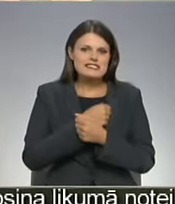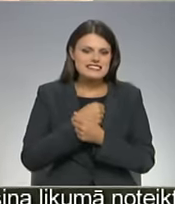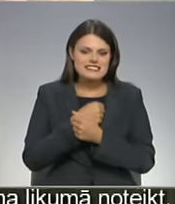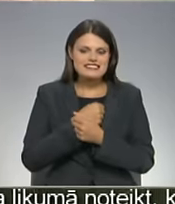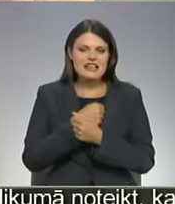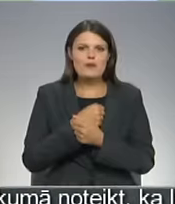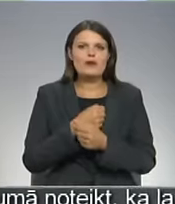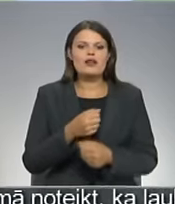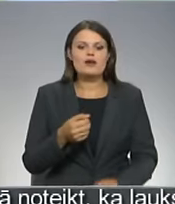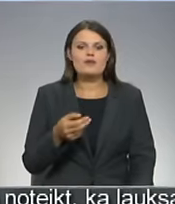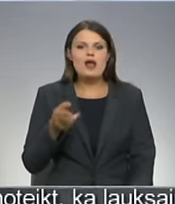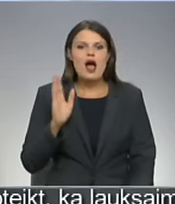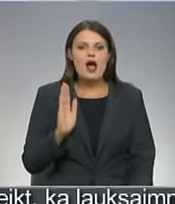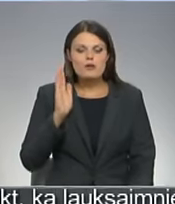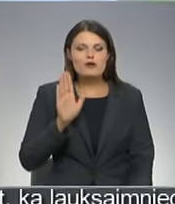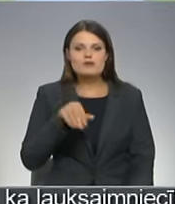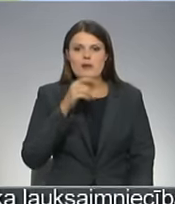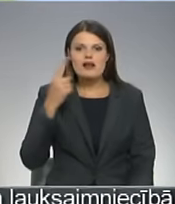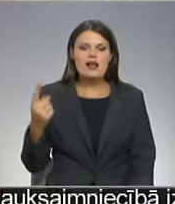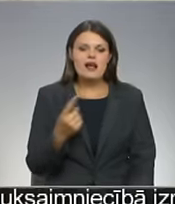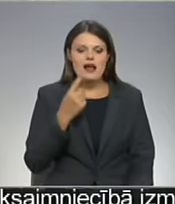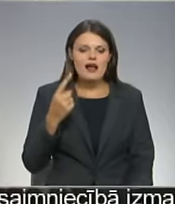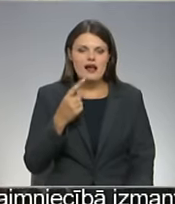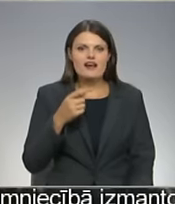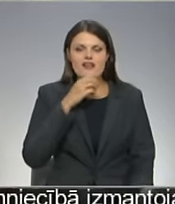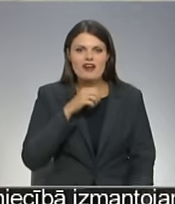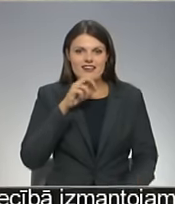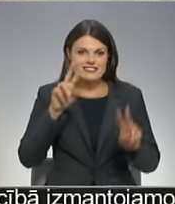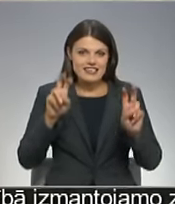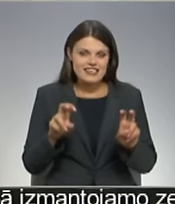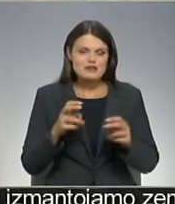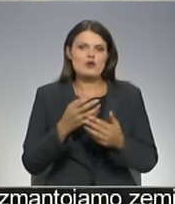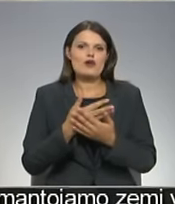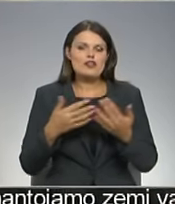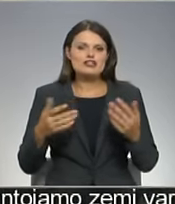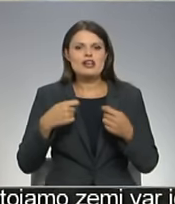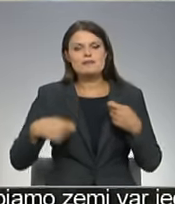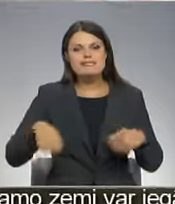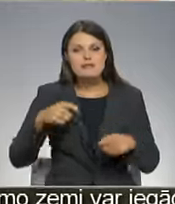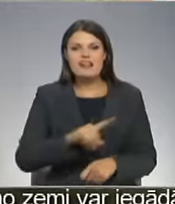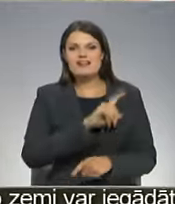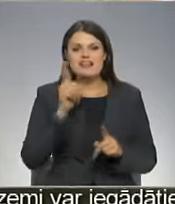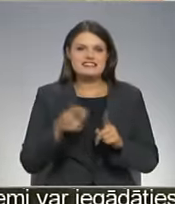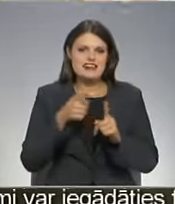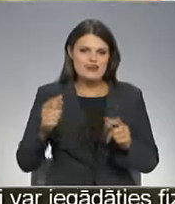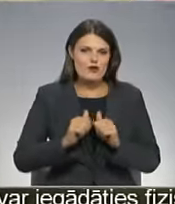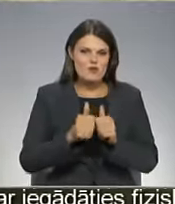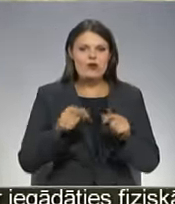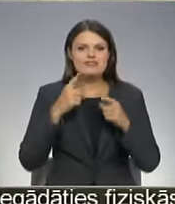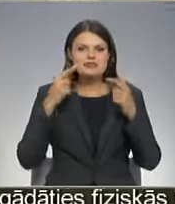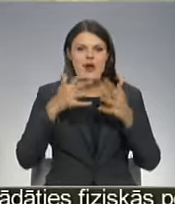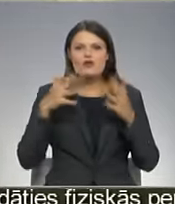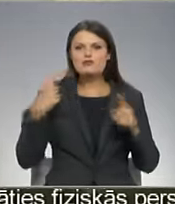nu, ikdienā notiek. Ar balsošanu par gada Bonijas titulu, atrakcijām un siera degustāciju tika aizvadīta visa dienas niķeros. Te netrūka